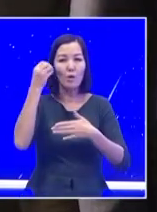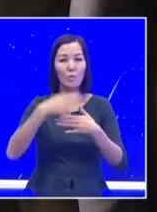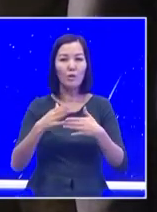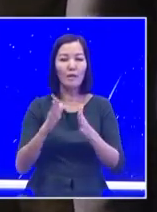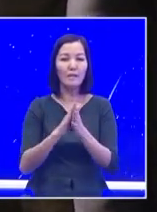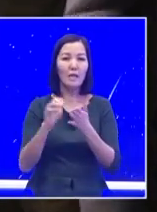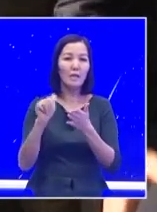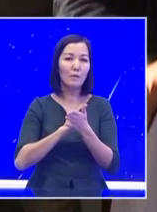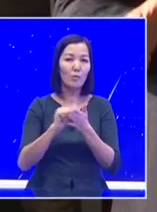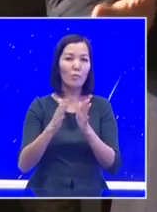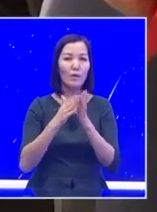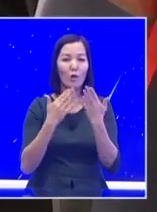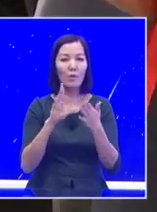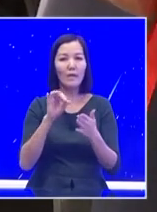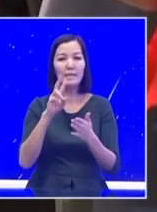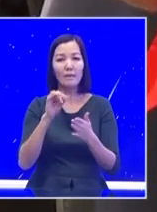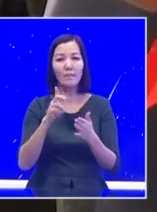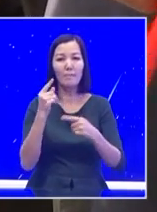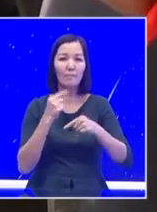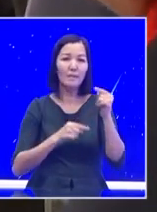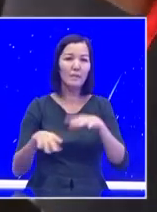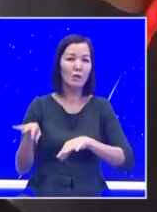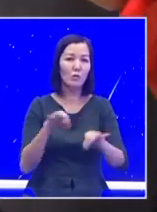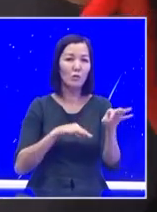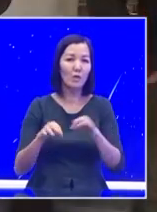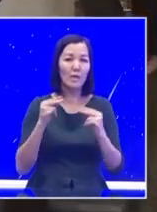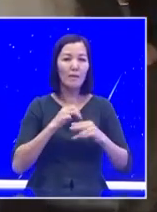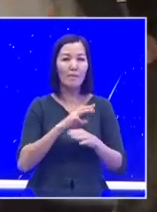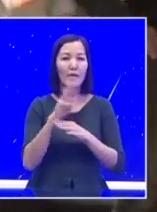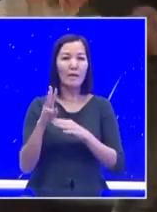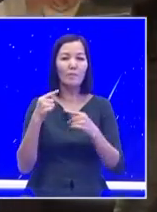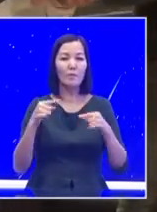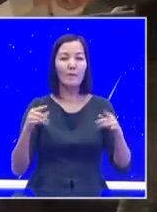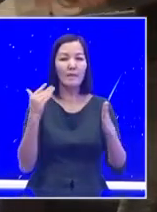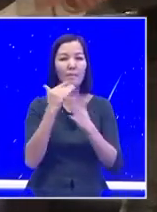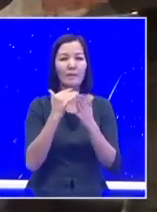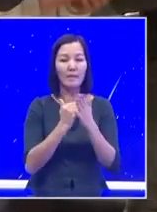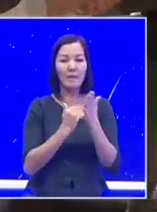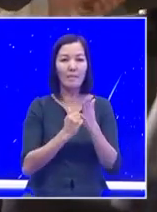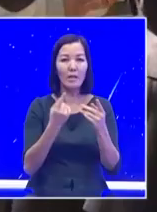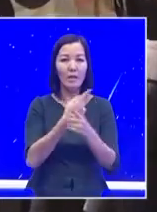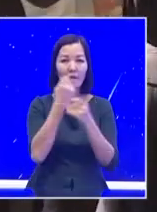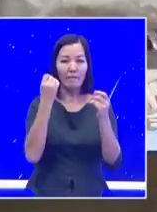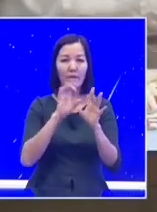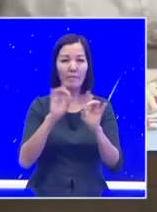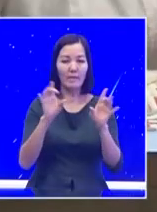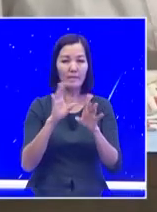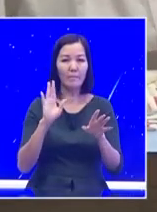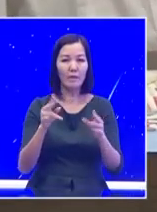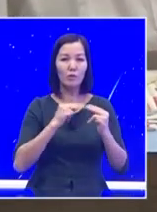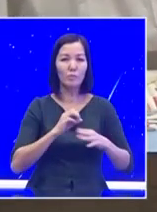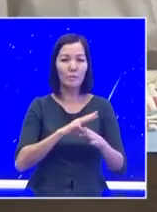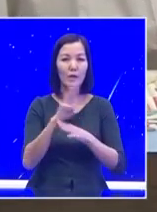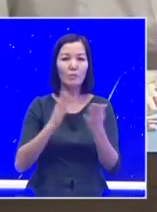дипломмен ауылға, серпін, бизнестің жол картасы, еңбекпен қамту және тағы да басқа бағдарламалар қатысында кең мағлұмат беріледі. Жұмыспен